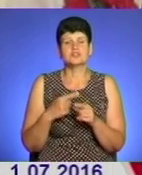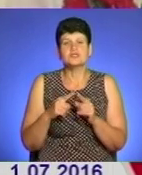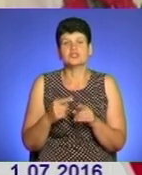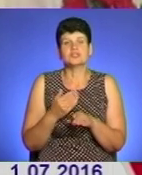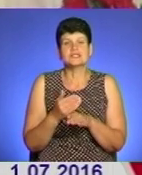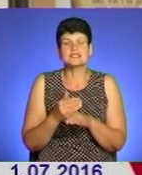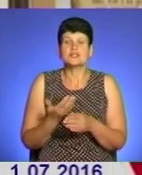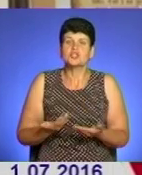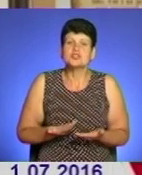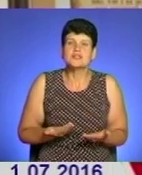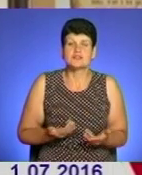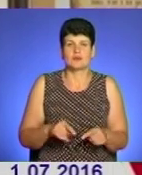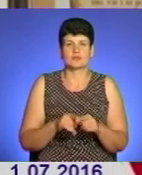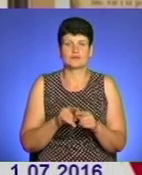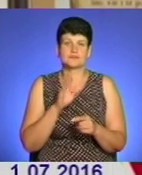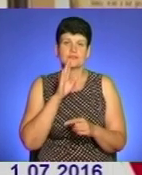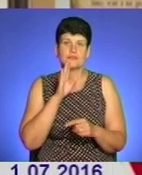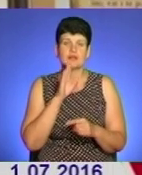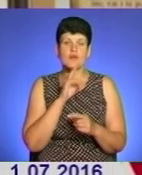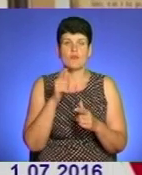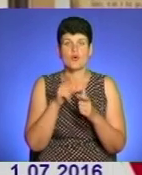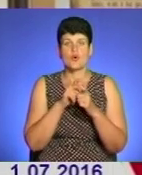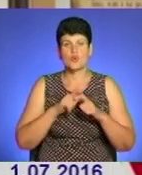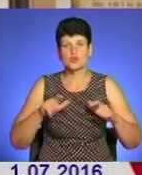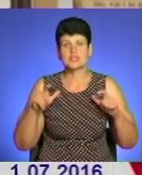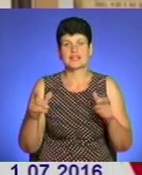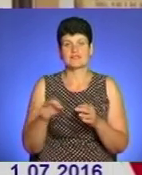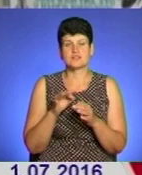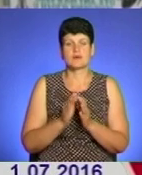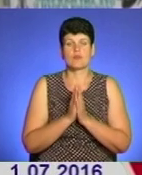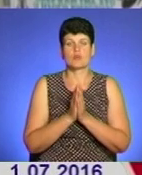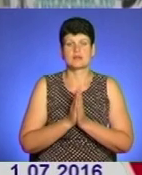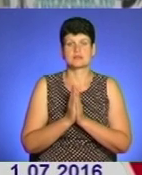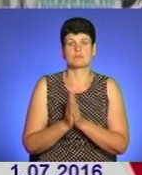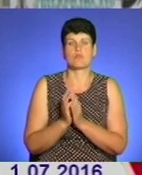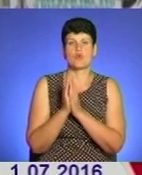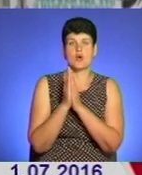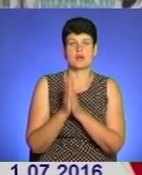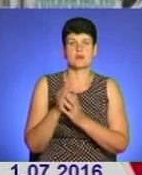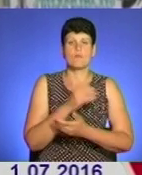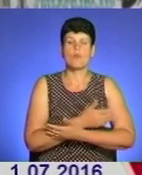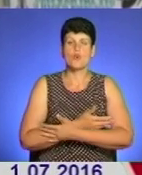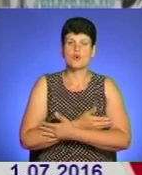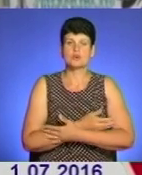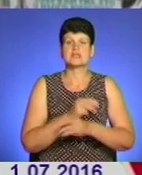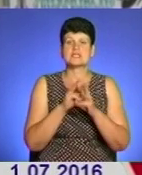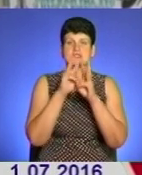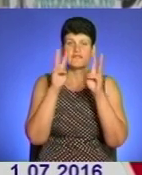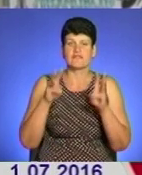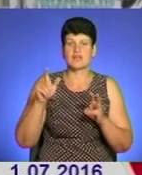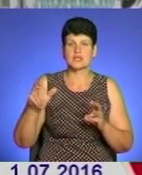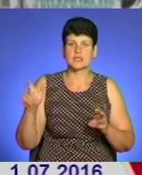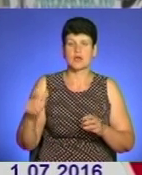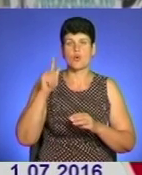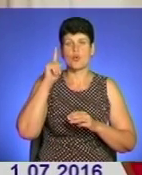Галини Марків, бо кожен образ чи рушник вишиває з молитвою і з проханням до Богородиці, святих, Господа, про